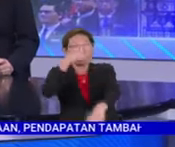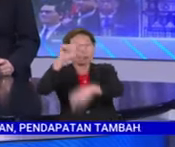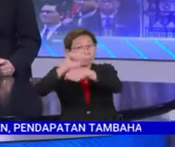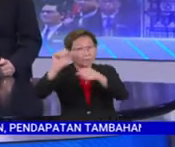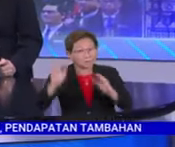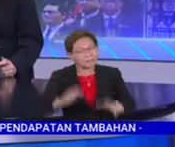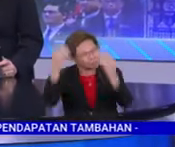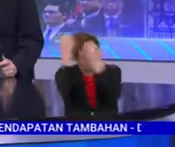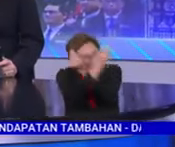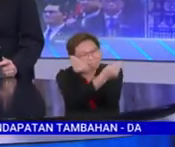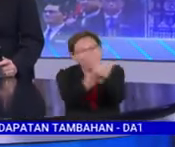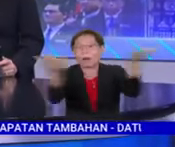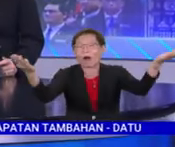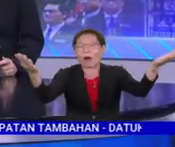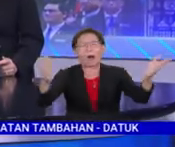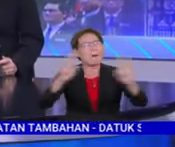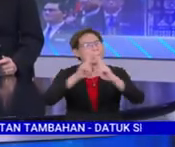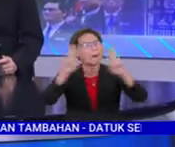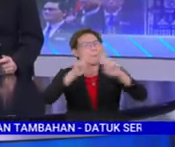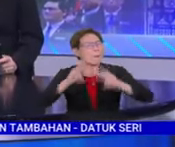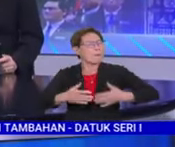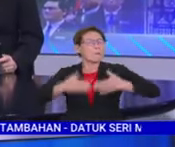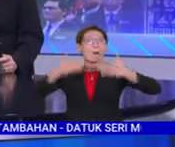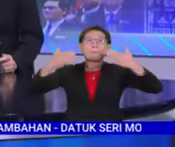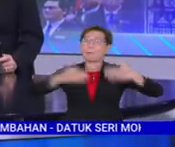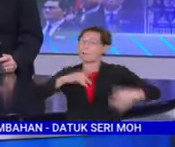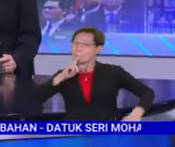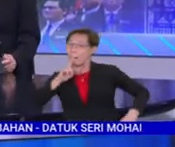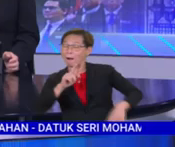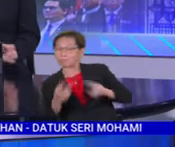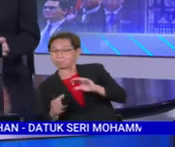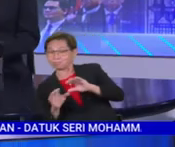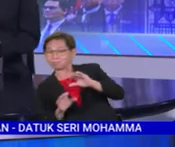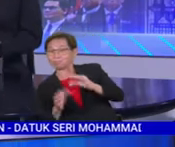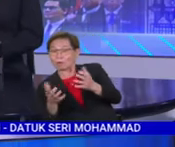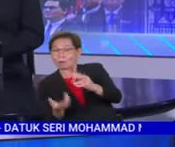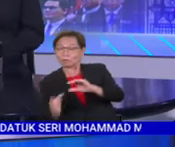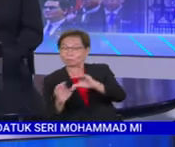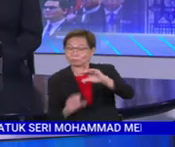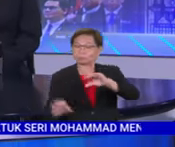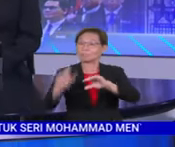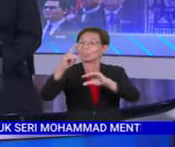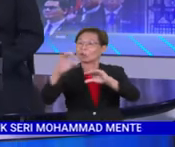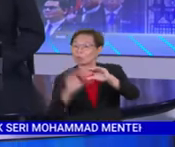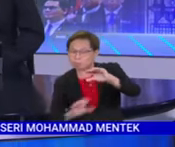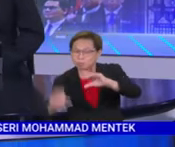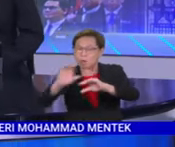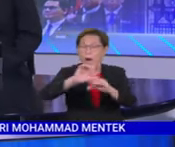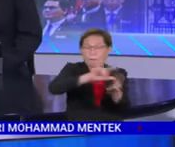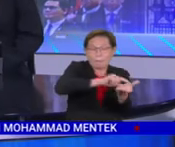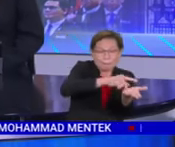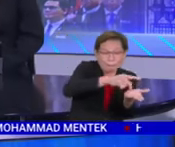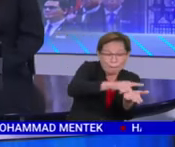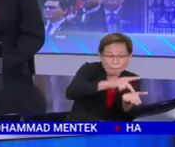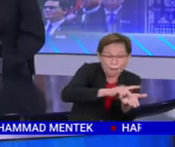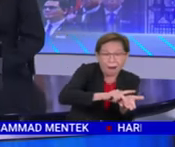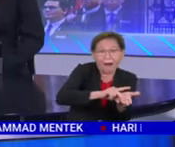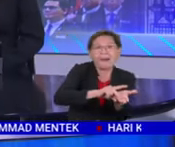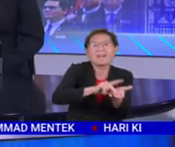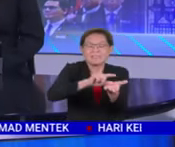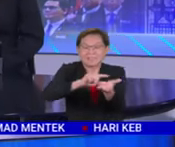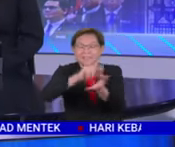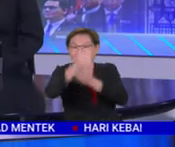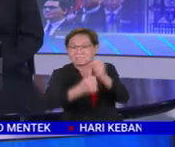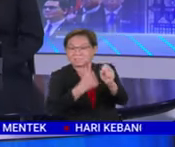awam diumumkan. Ya, paling menggembirakan pastinya tambahan khas RM100 dalam bayaran kenaikan gaji